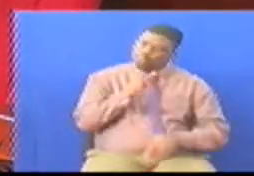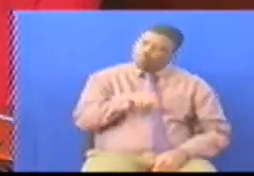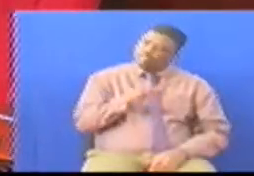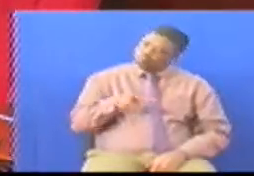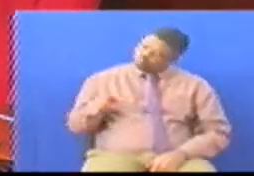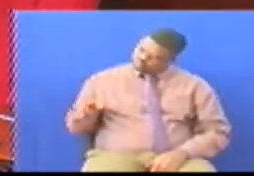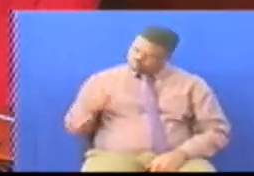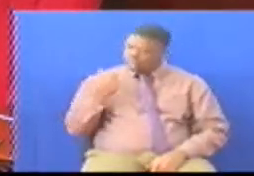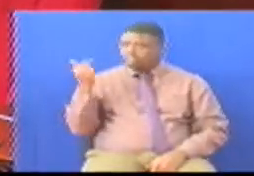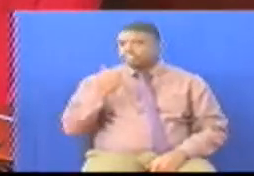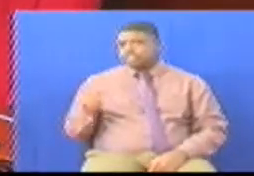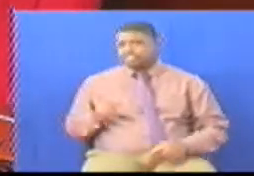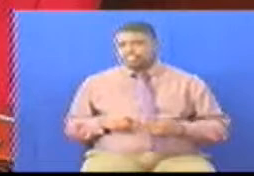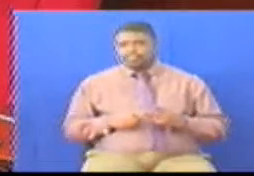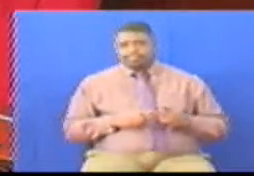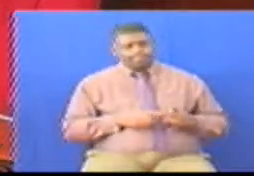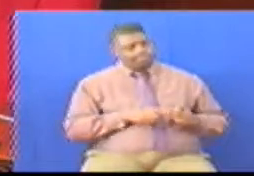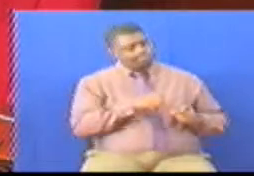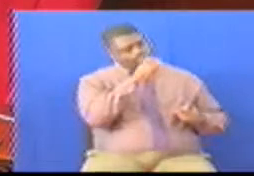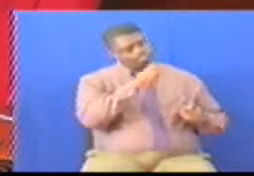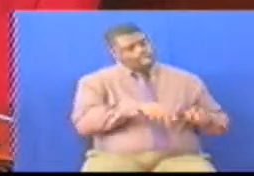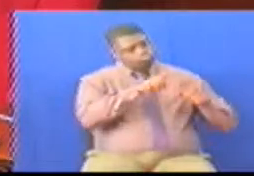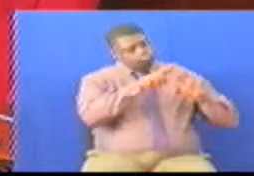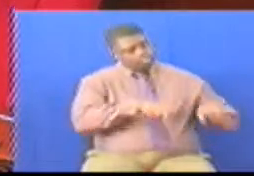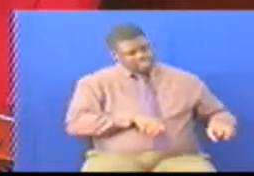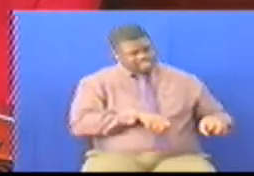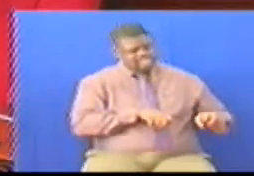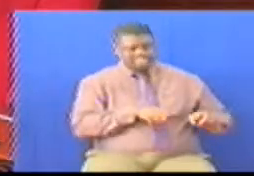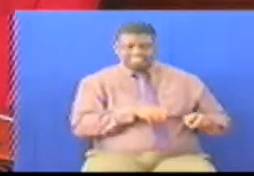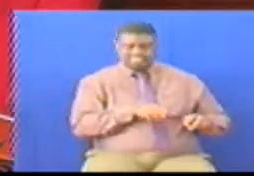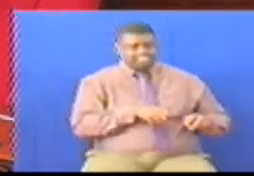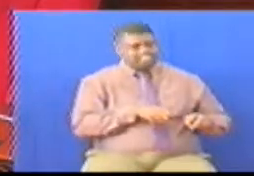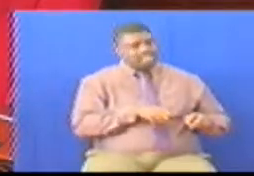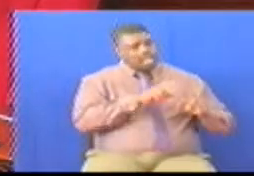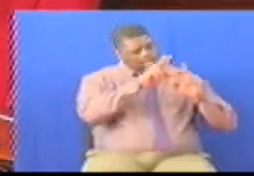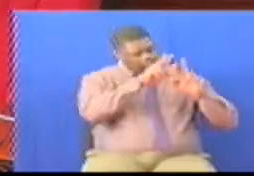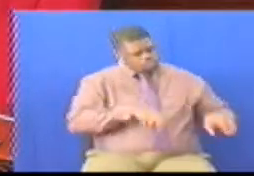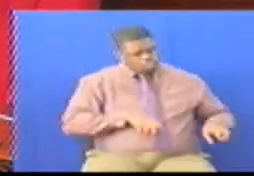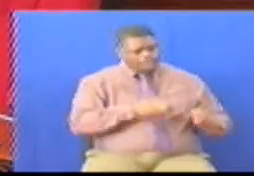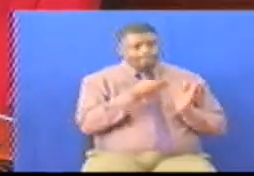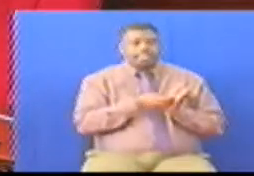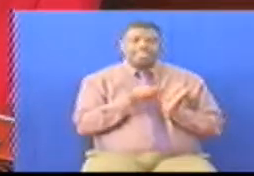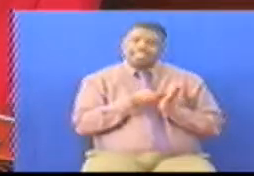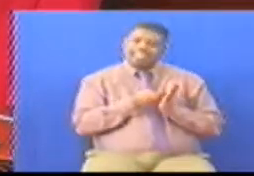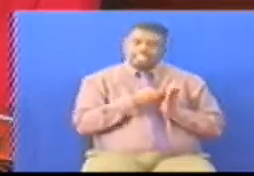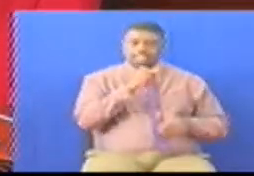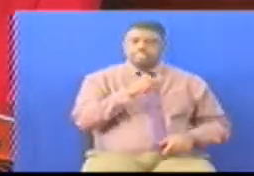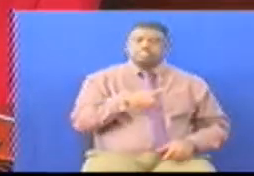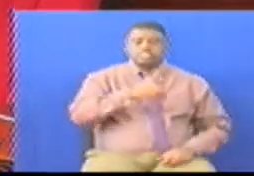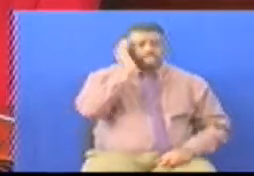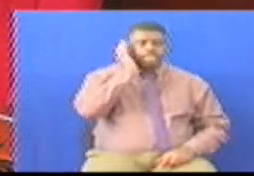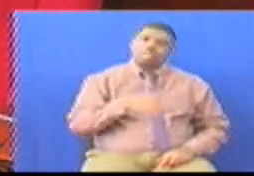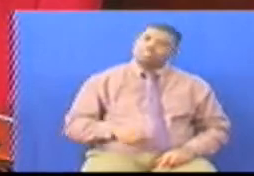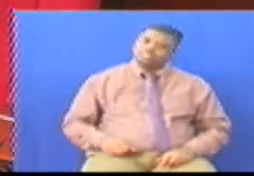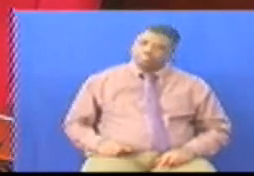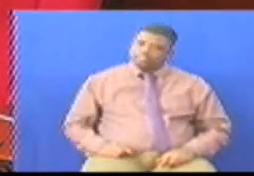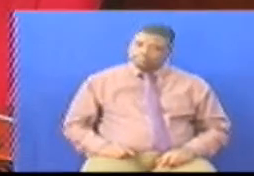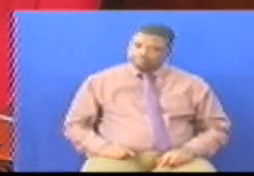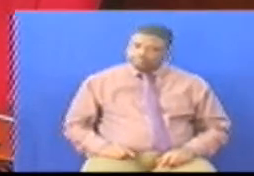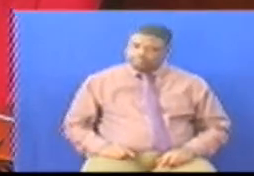yeye anakagua fedha za wananchi wa Tanzania. Kitendo cha bodi cha kutoruhusu kusaini taarifa hizi, maana